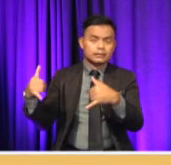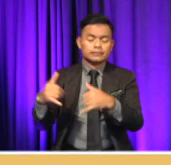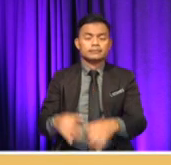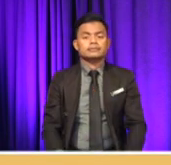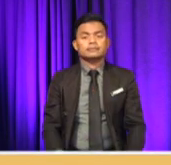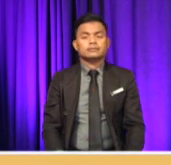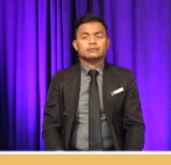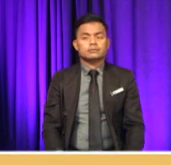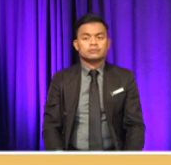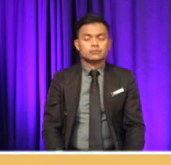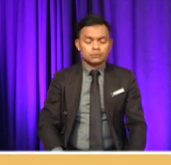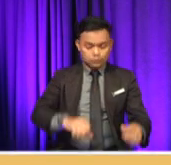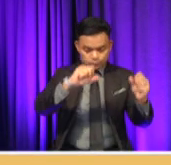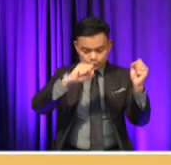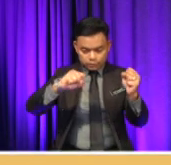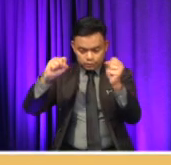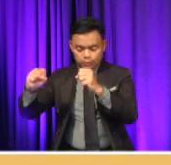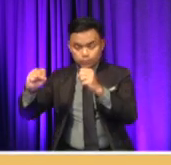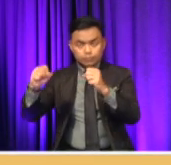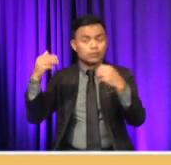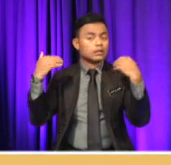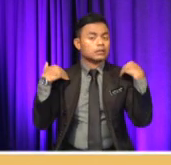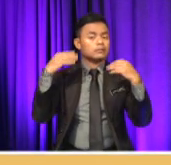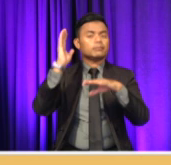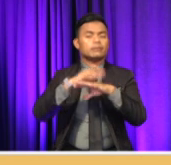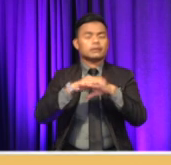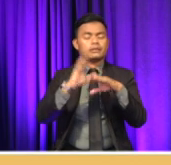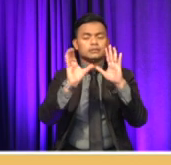gelombang arus ini ada berbagai contoh